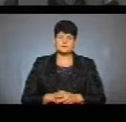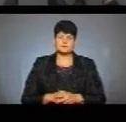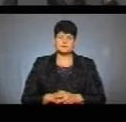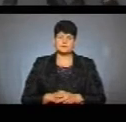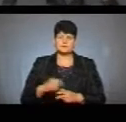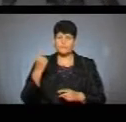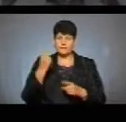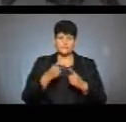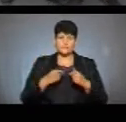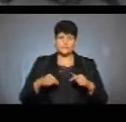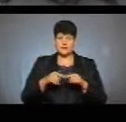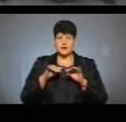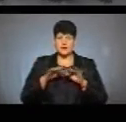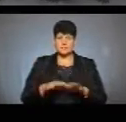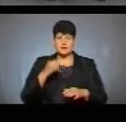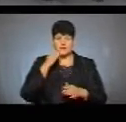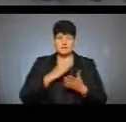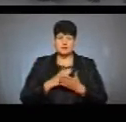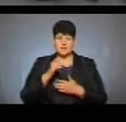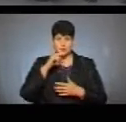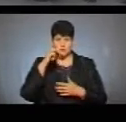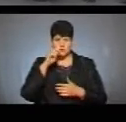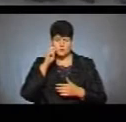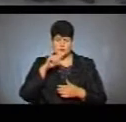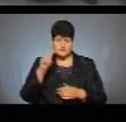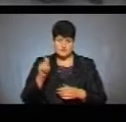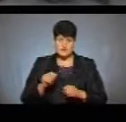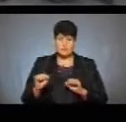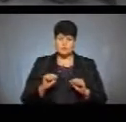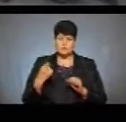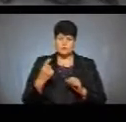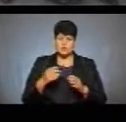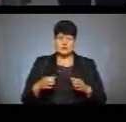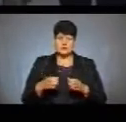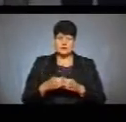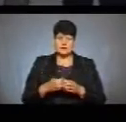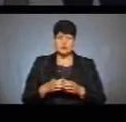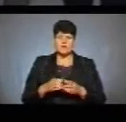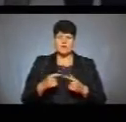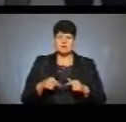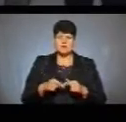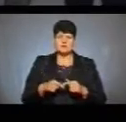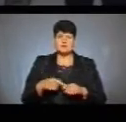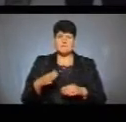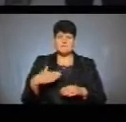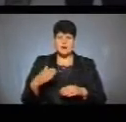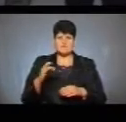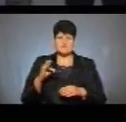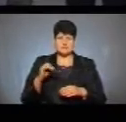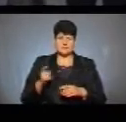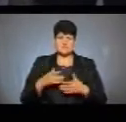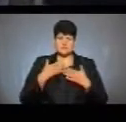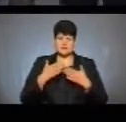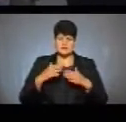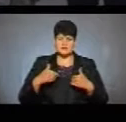Один із організаторів акції – ветеран російсько-української війни, керівник обласного осередку організації «Правий сектор» Назар Сарабун. Він зачитує звернення